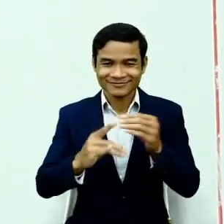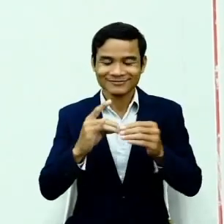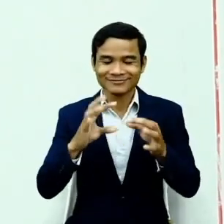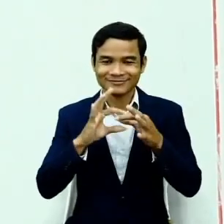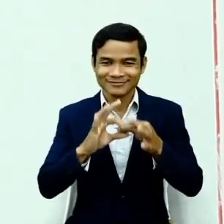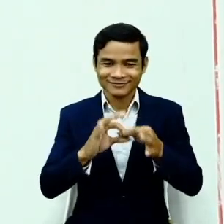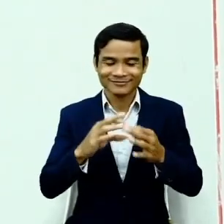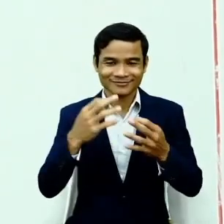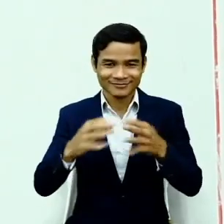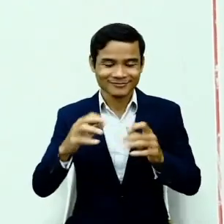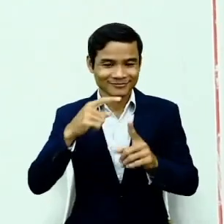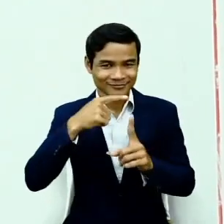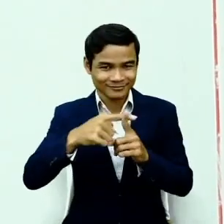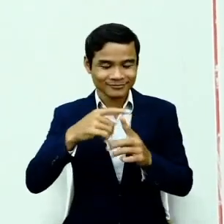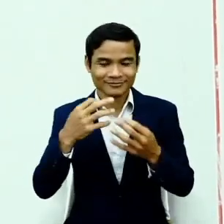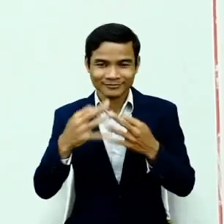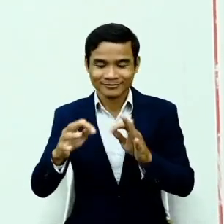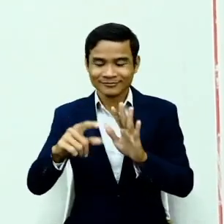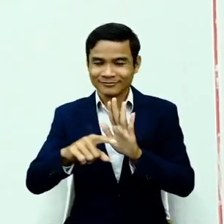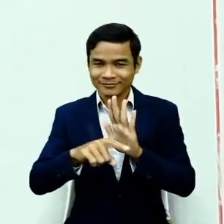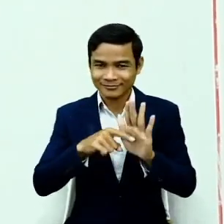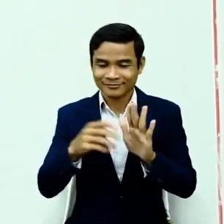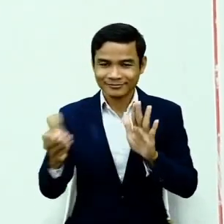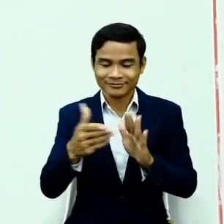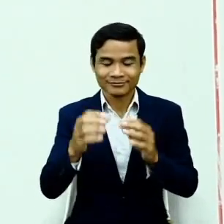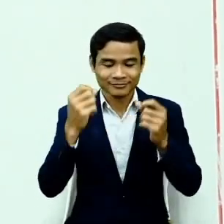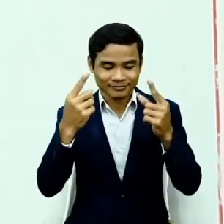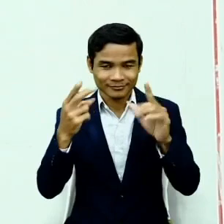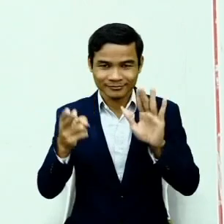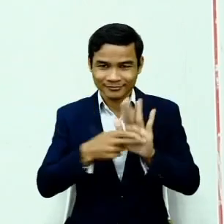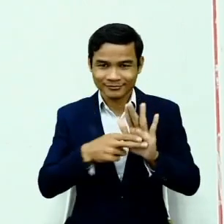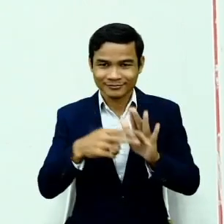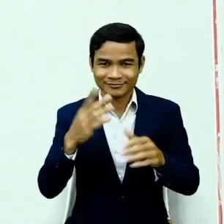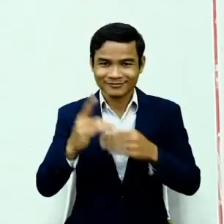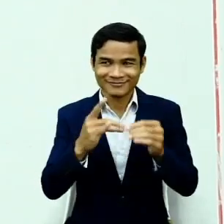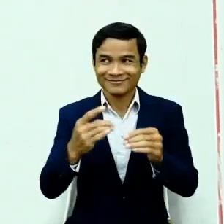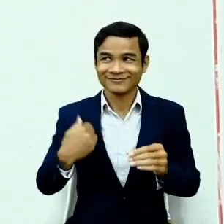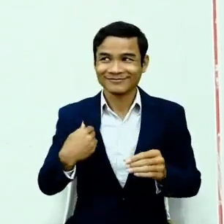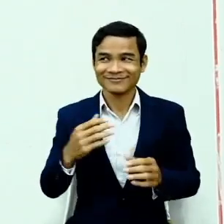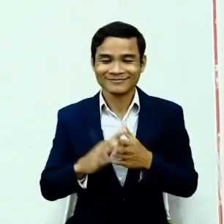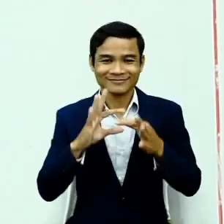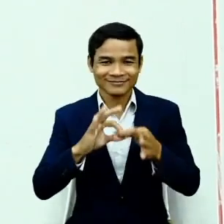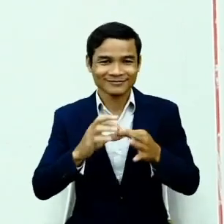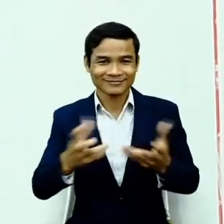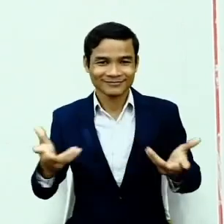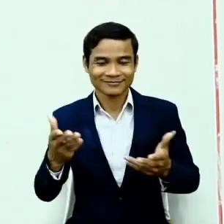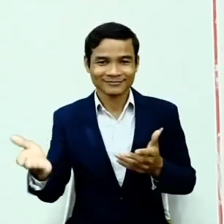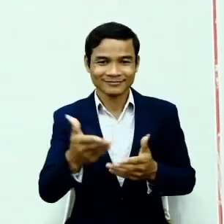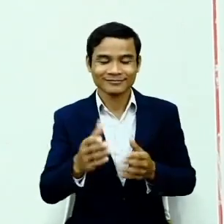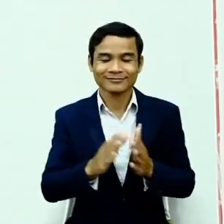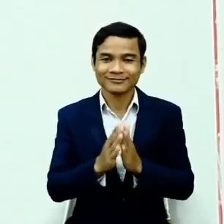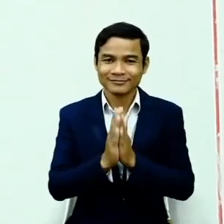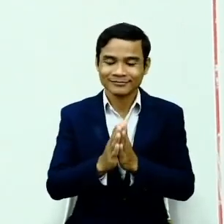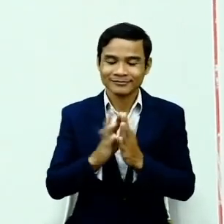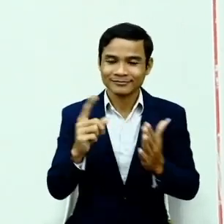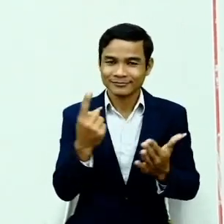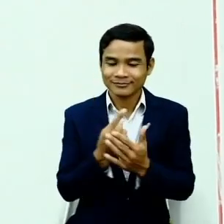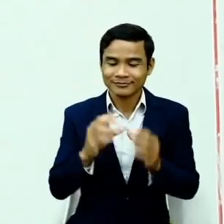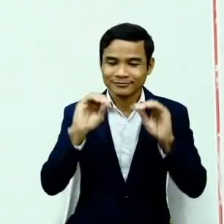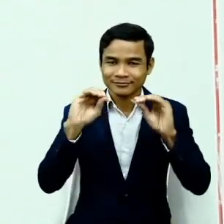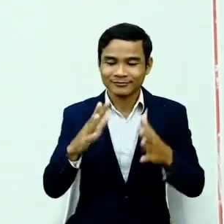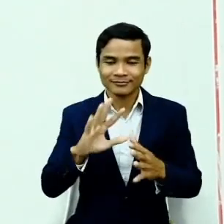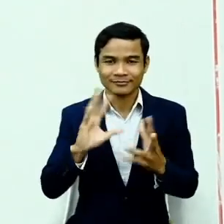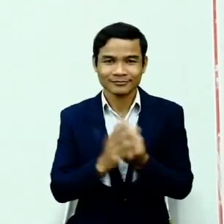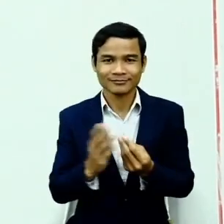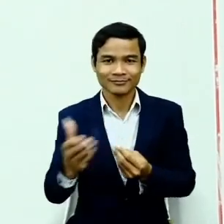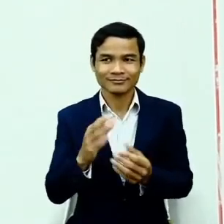rồi viên vị thị bốc năng vị thị đỏ. Chết mà bởi vô căn tài chế ba tha ta tùm nè tùm nó dàng nè. Chà, chẳng xung con cho rung cho mối nè cổ tầng ọc